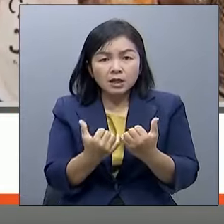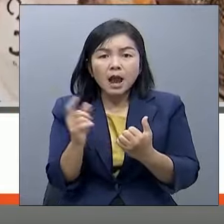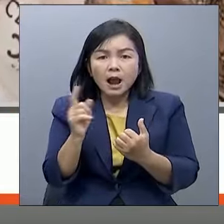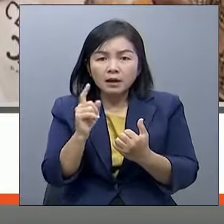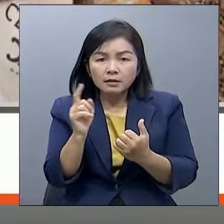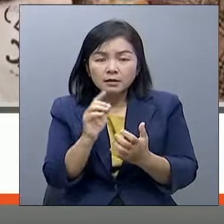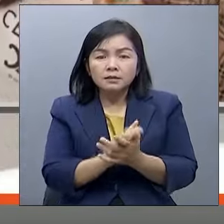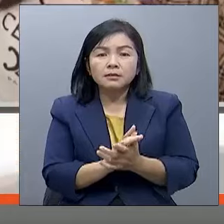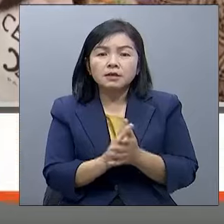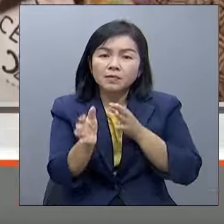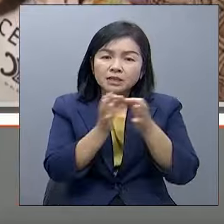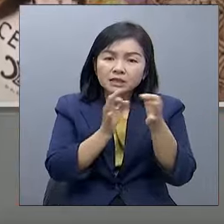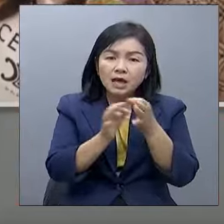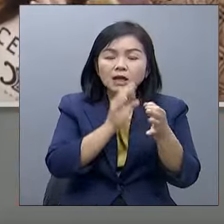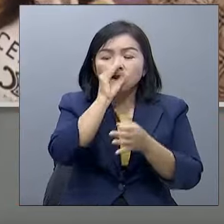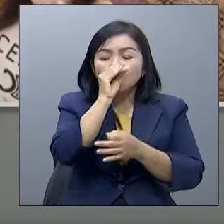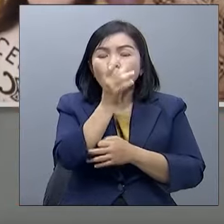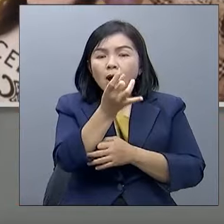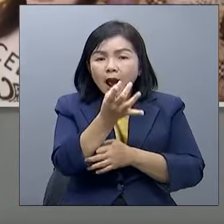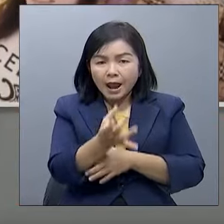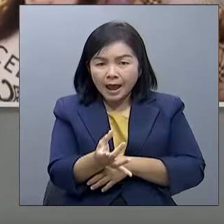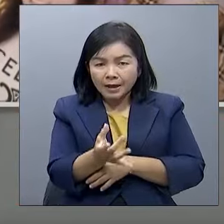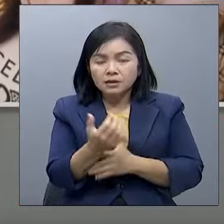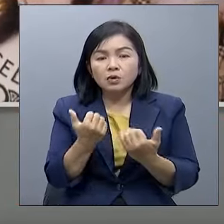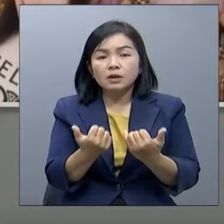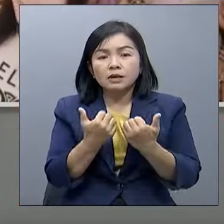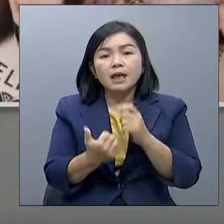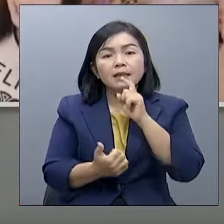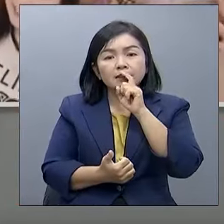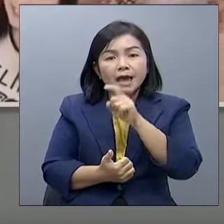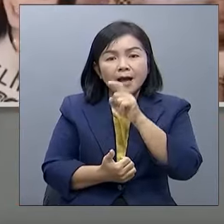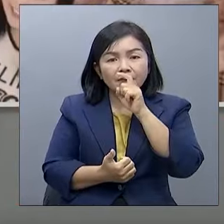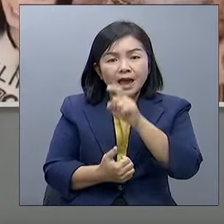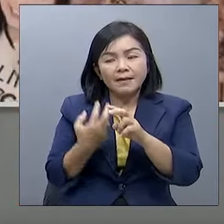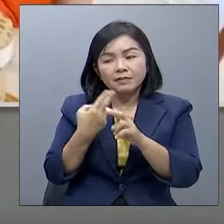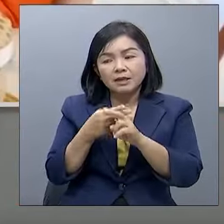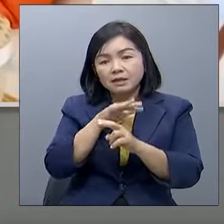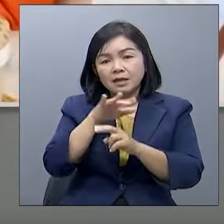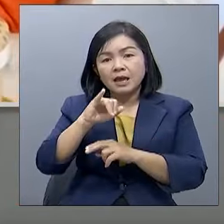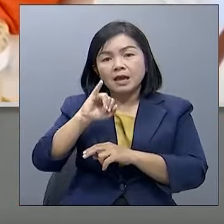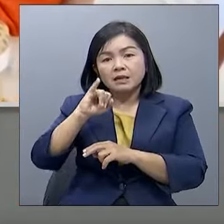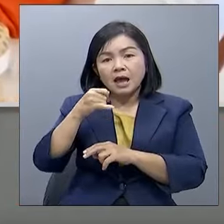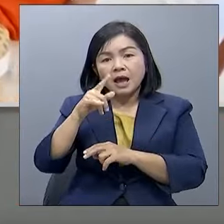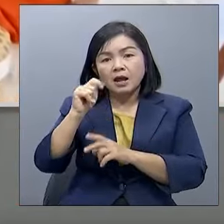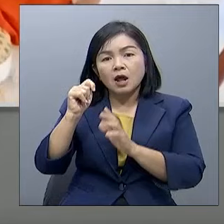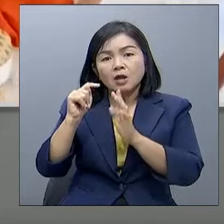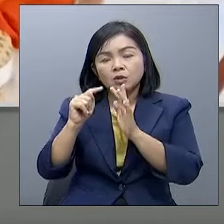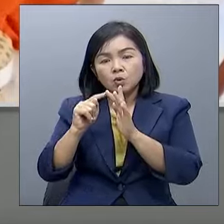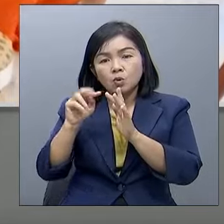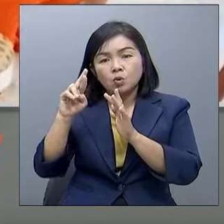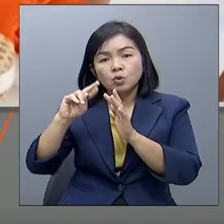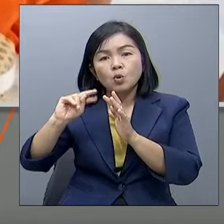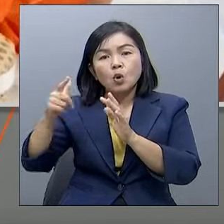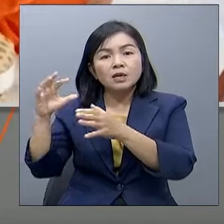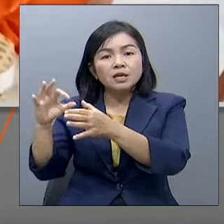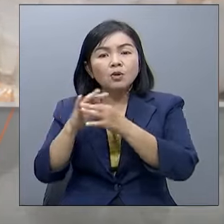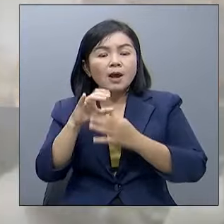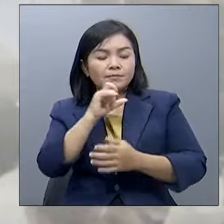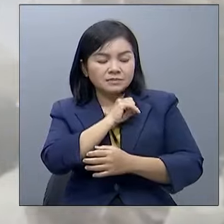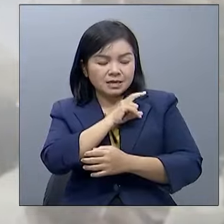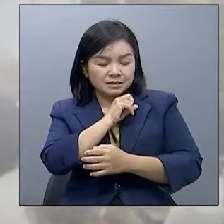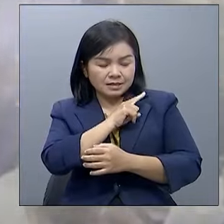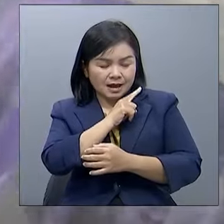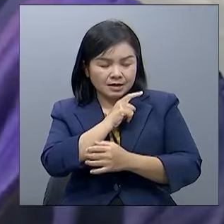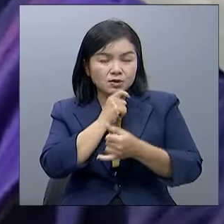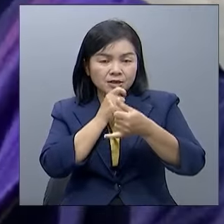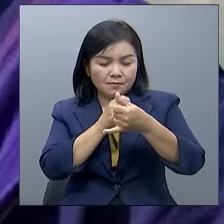สุทธิ์คืออะไรบ้างดิฉันสอบถามเรื่องนี้ไปยังคุณจตุรงค์จงอาสานักวิชาการอิสระด้านศาสนาค่ะ